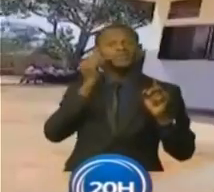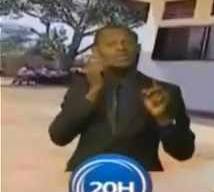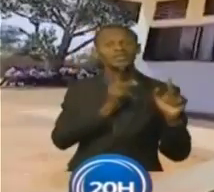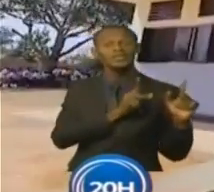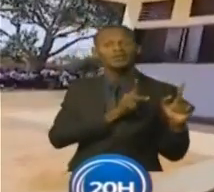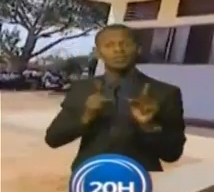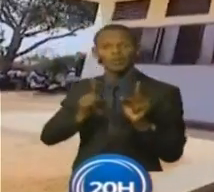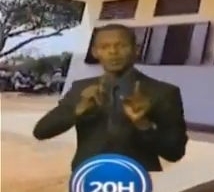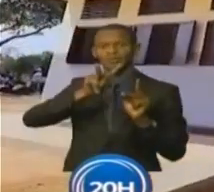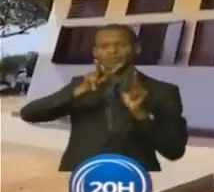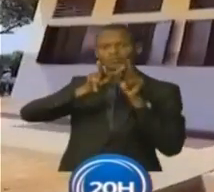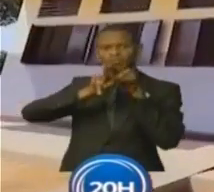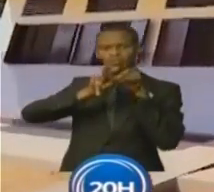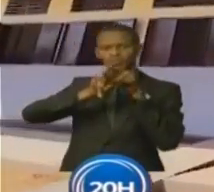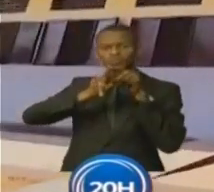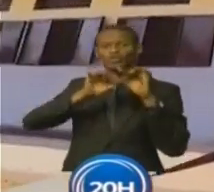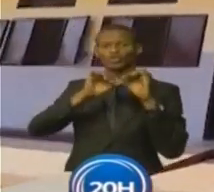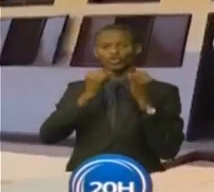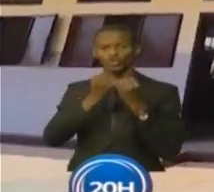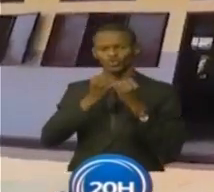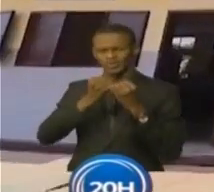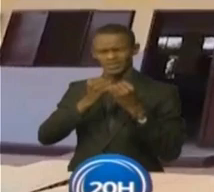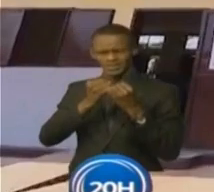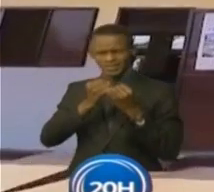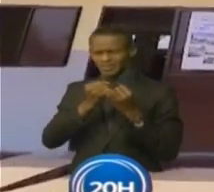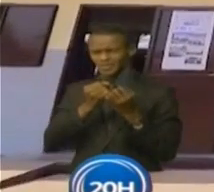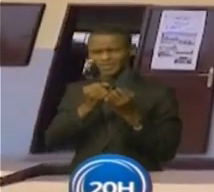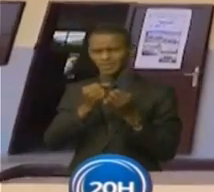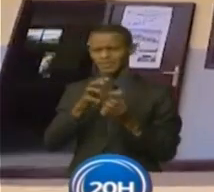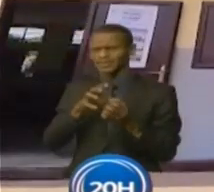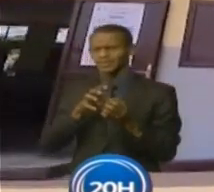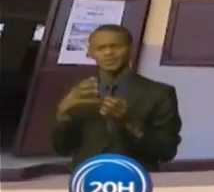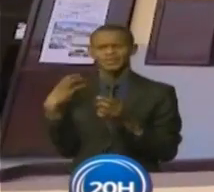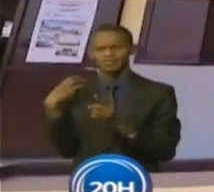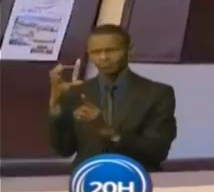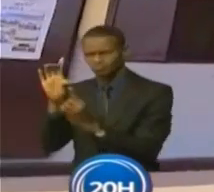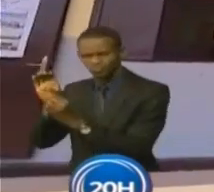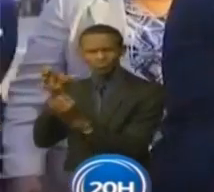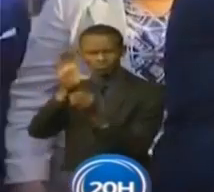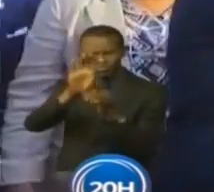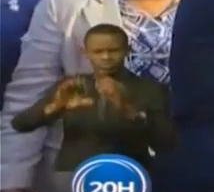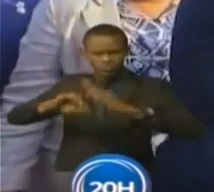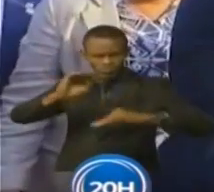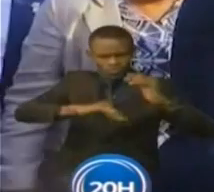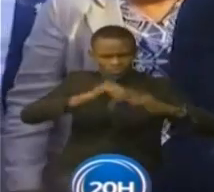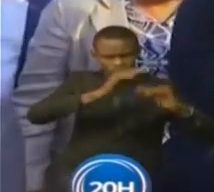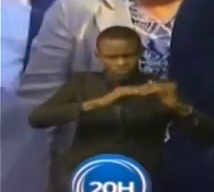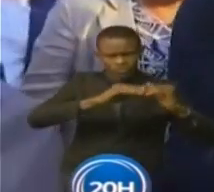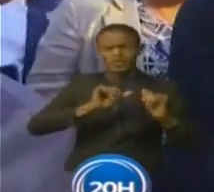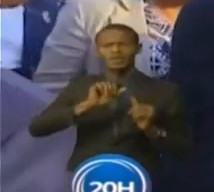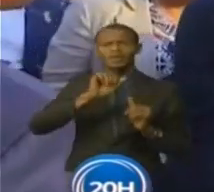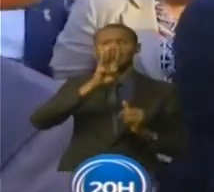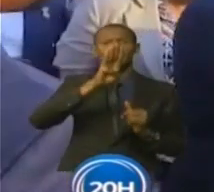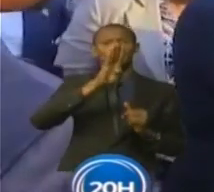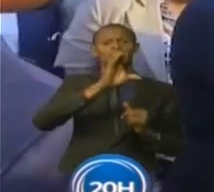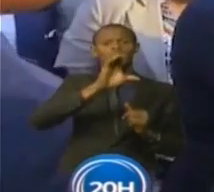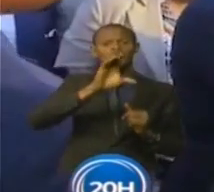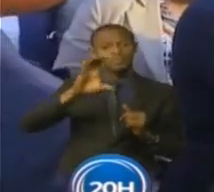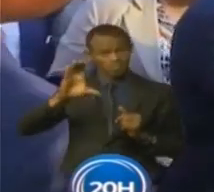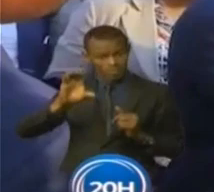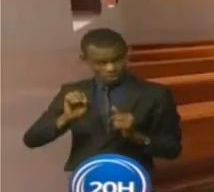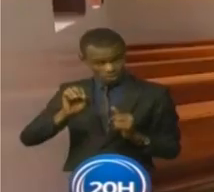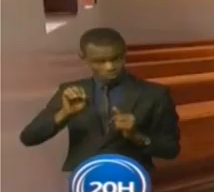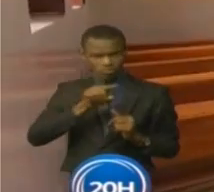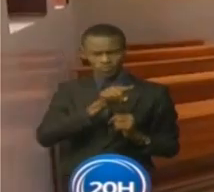chef de l'État cette réalisation. C'est à l'épée à Kili 2 que le Premier ministre Jean-Michel Samalou Kondé avait donné le